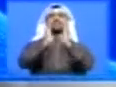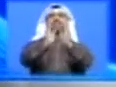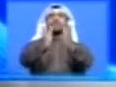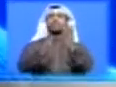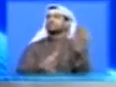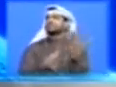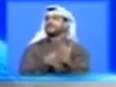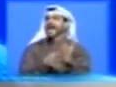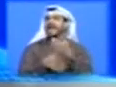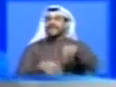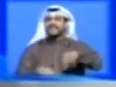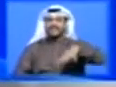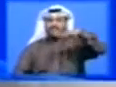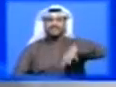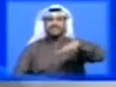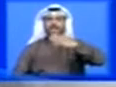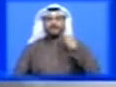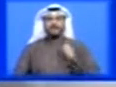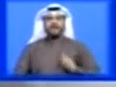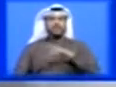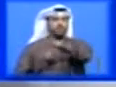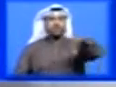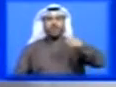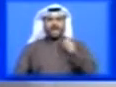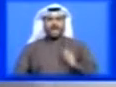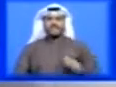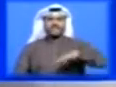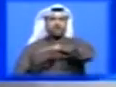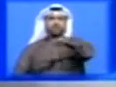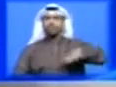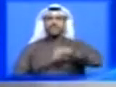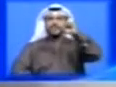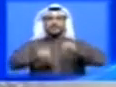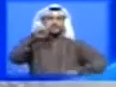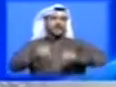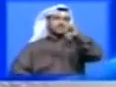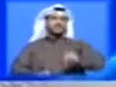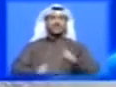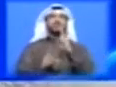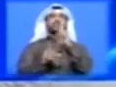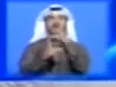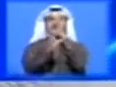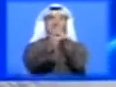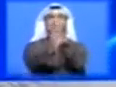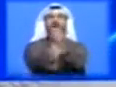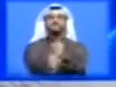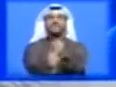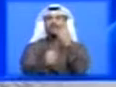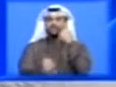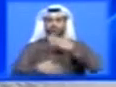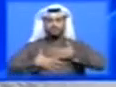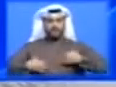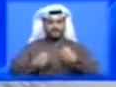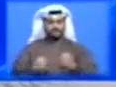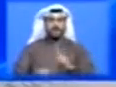عام غريناد صديقة، عبر فيها سموه عن خالص تهانيه بمناسبة العيد الوطني لبلادها، متمنيا لفخامتها